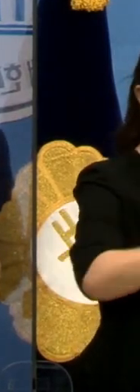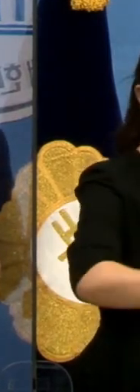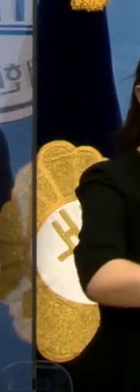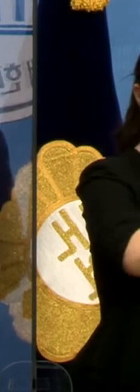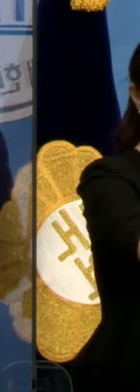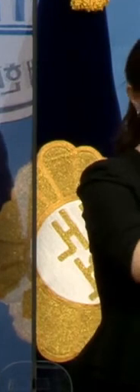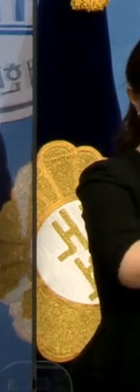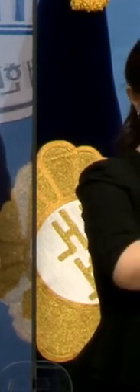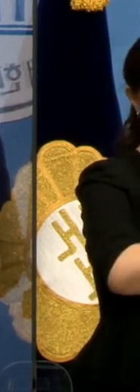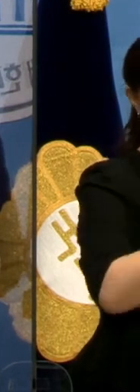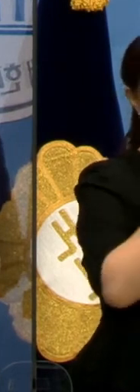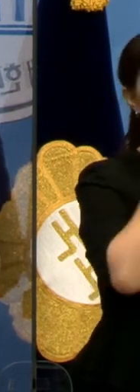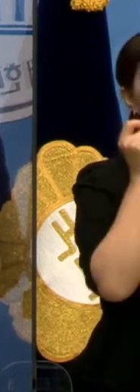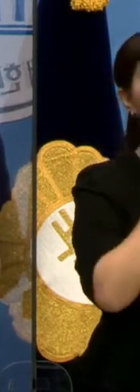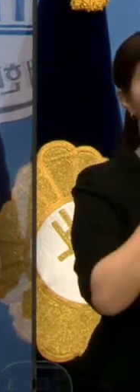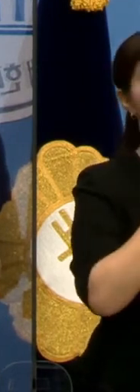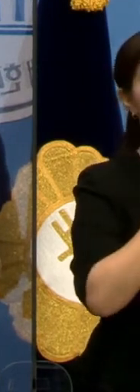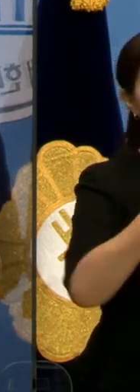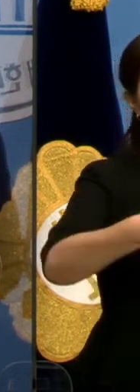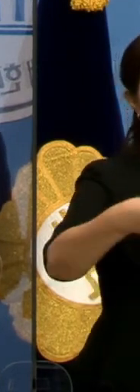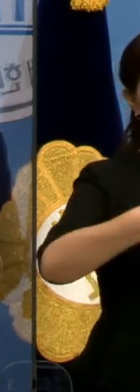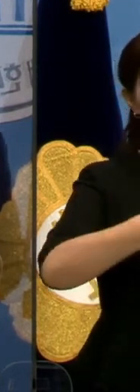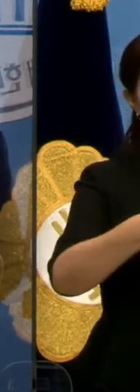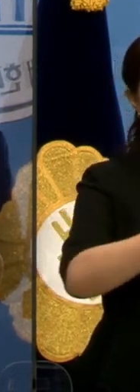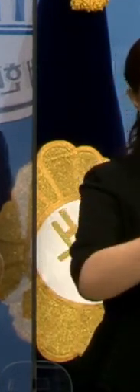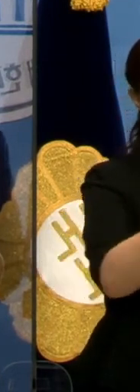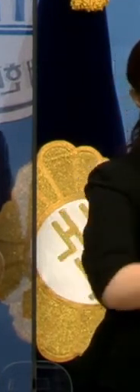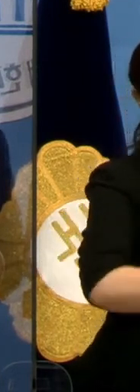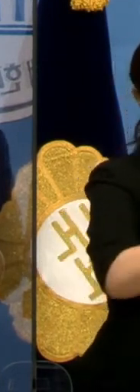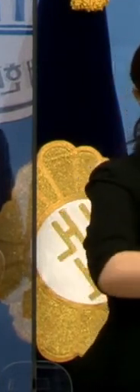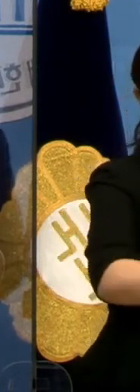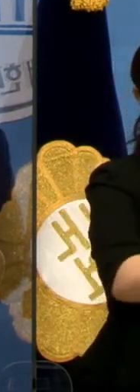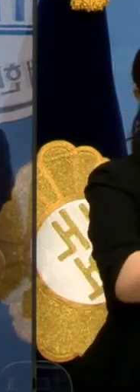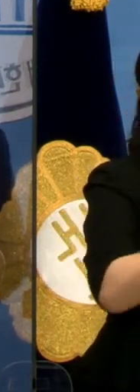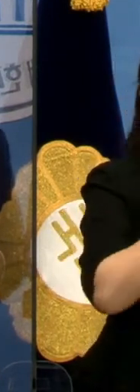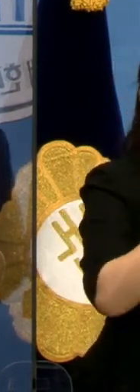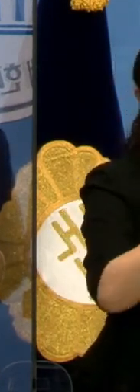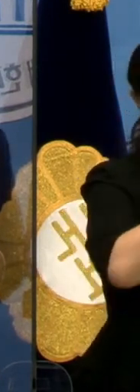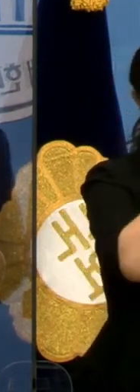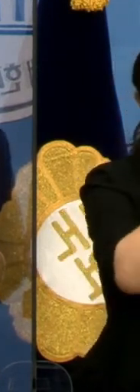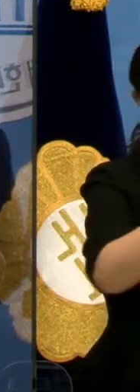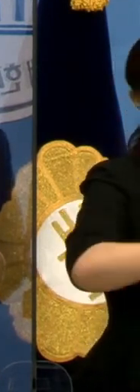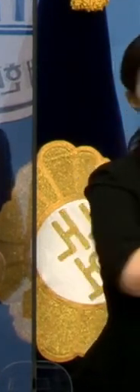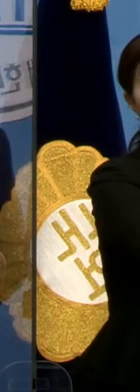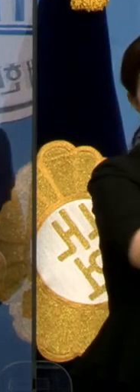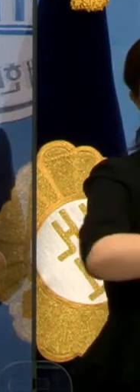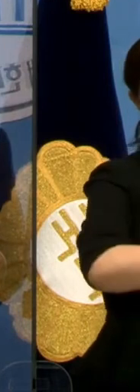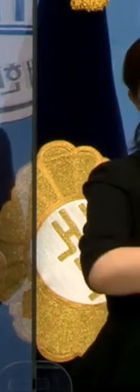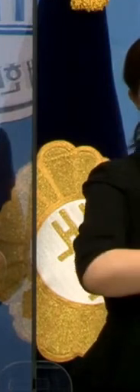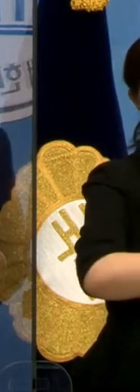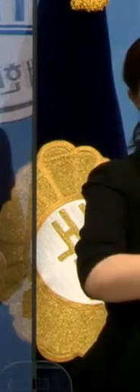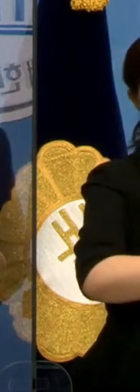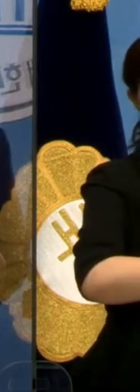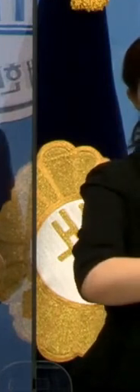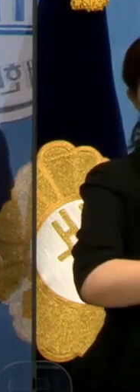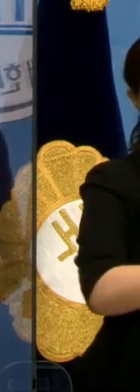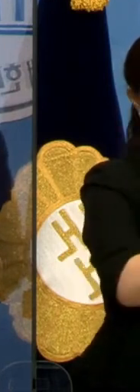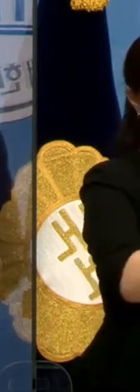분양해 왔습니다. 공공임대주택이 크게 부족한 가운데 그 주택은 엄격한 공급 기준에